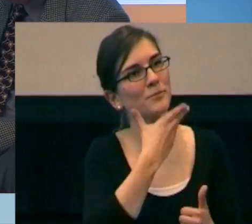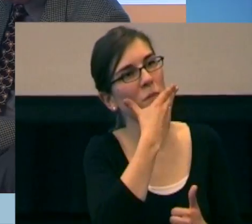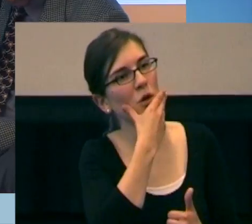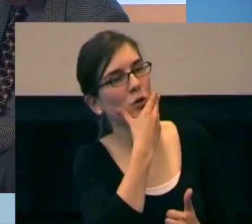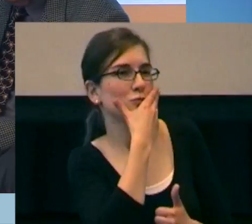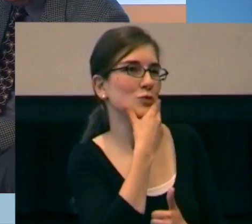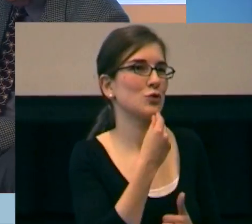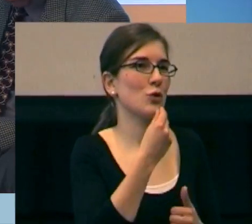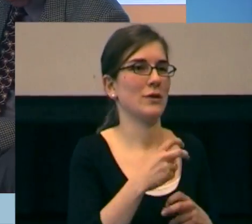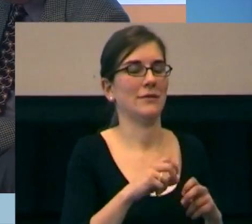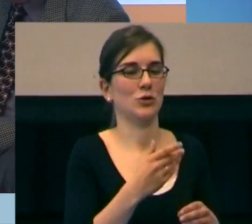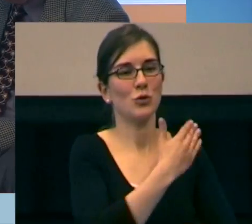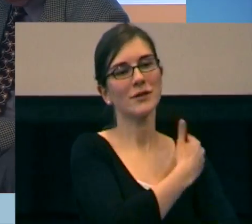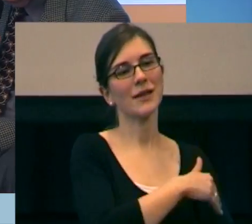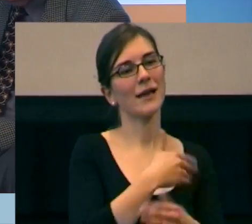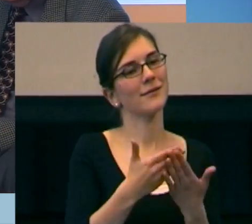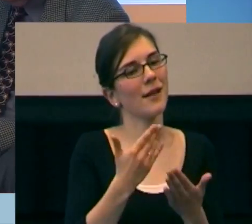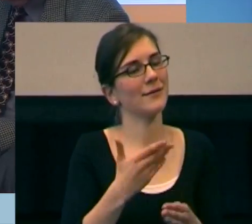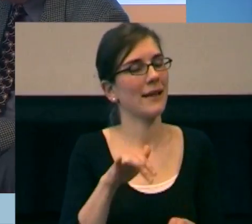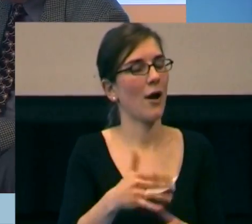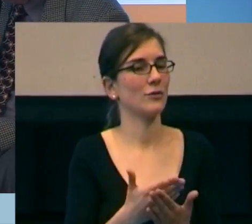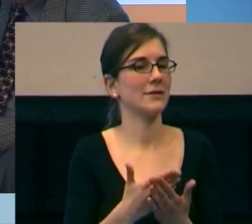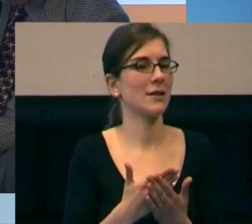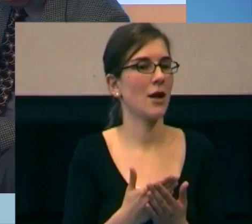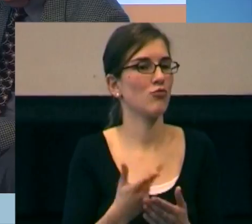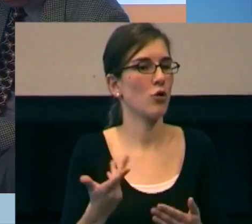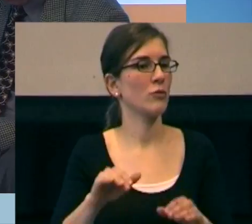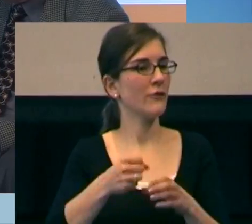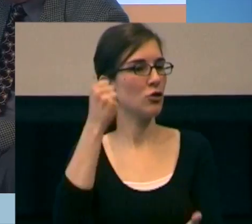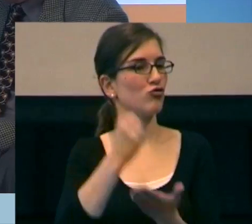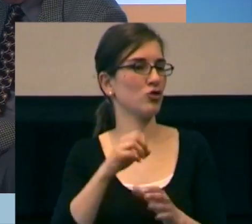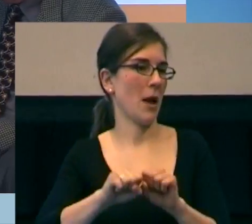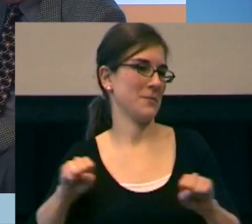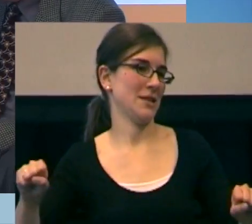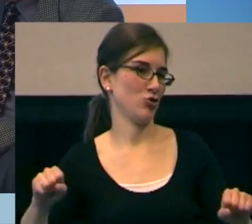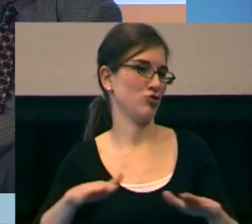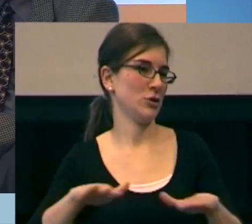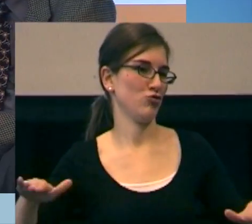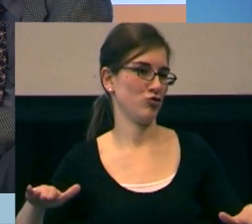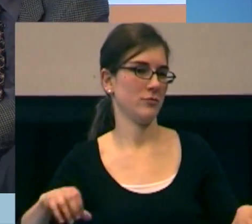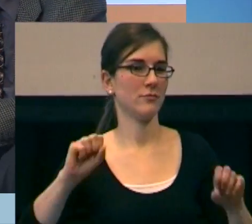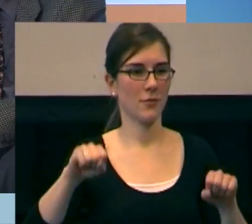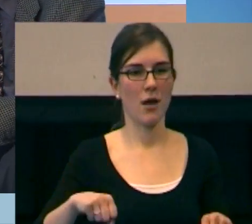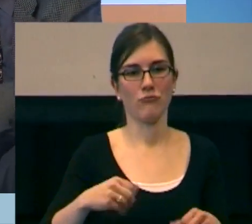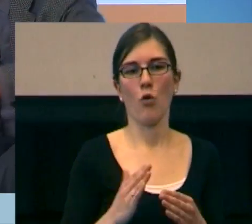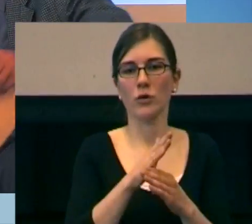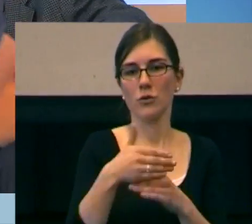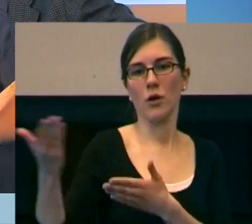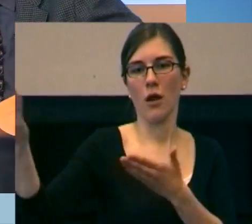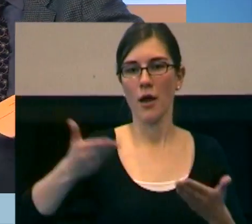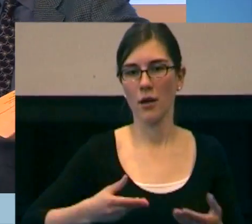am Stammtisch und bei externen Unternehmungen. Gäste sind auch hierzu herzlich willkommen.